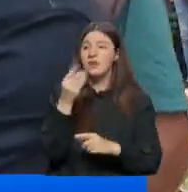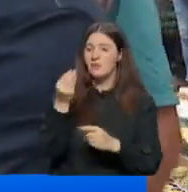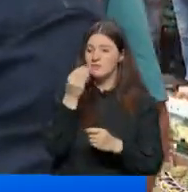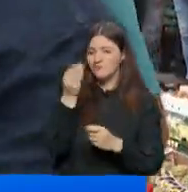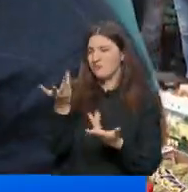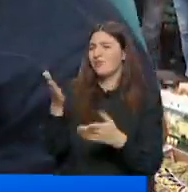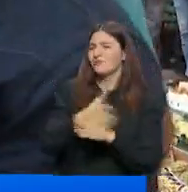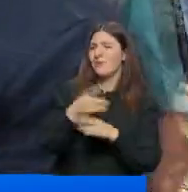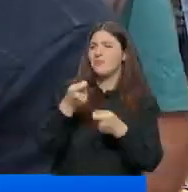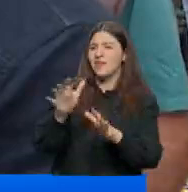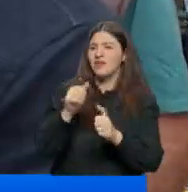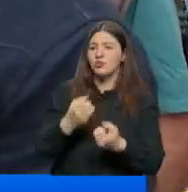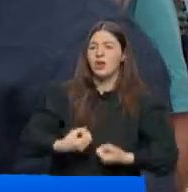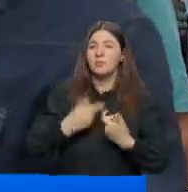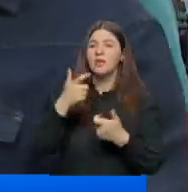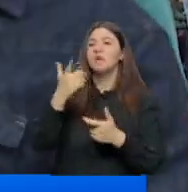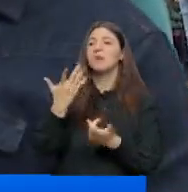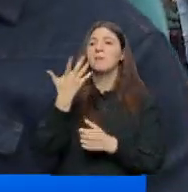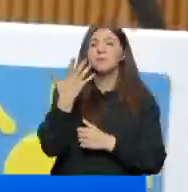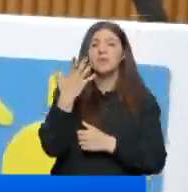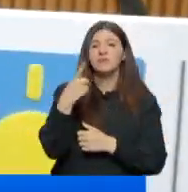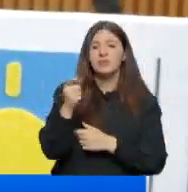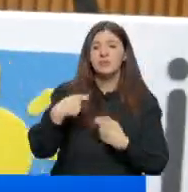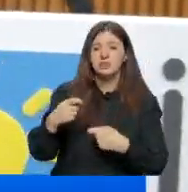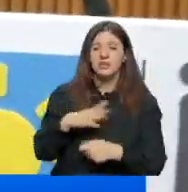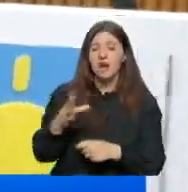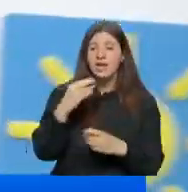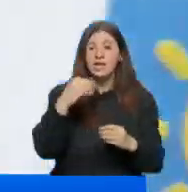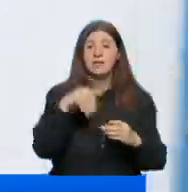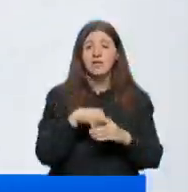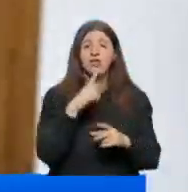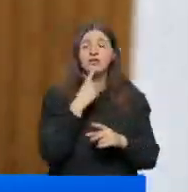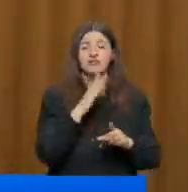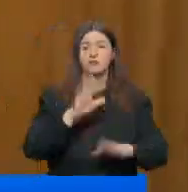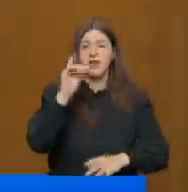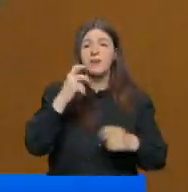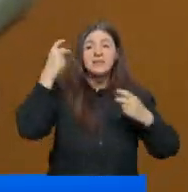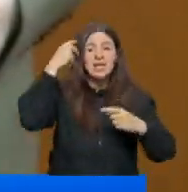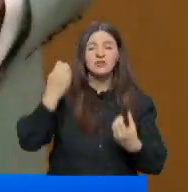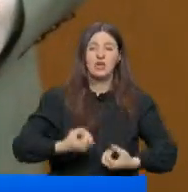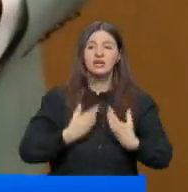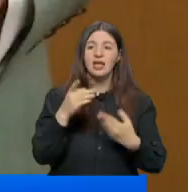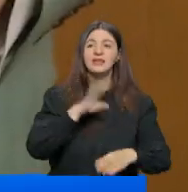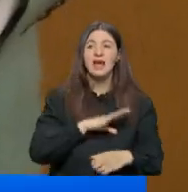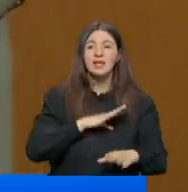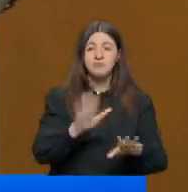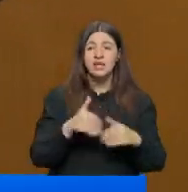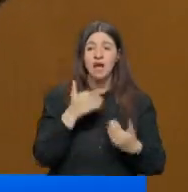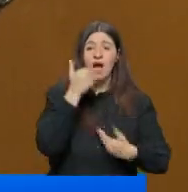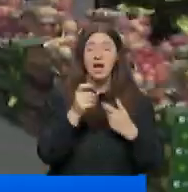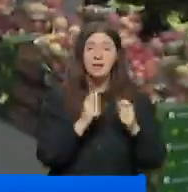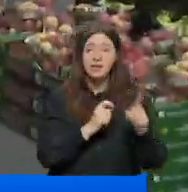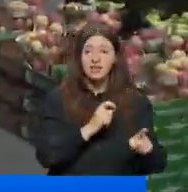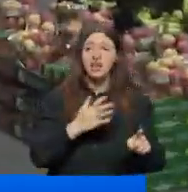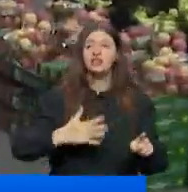alın. Üretim bölgesinde taş koyun içine 5000 lira maliyeti var. İyi Parti grubunda söz alan bir kiraz üreticisi derdini meclisten dile